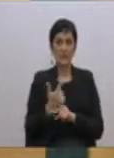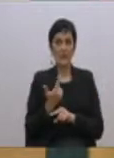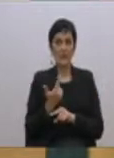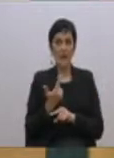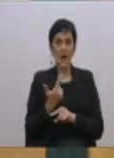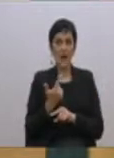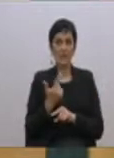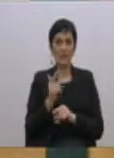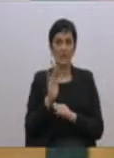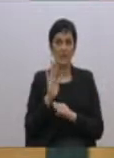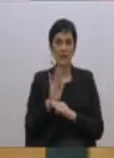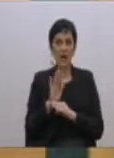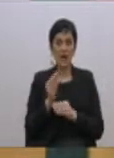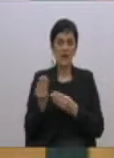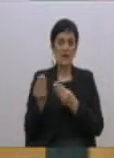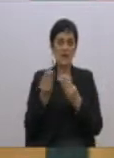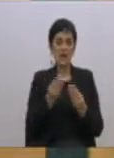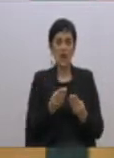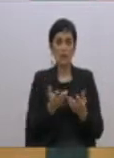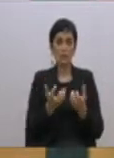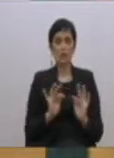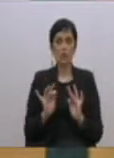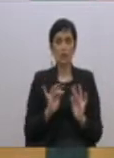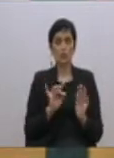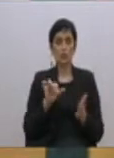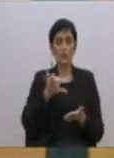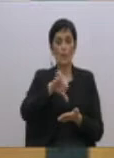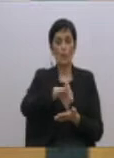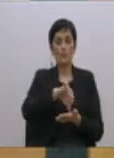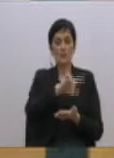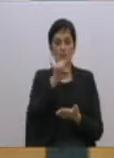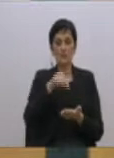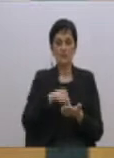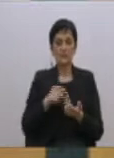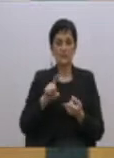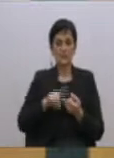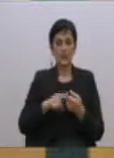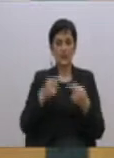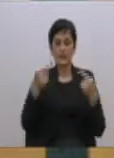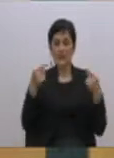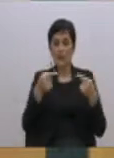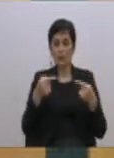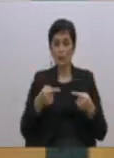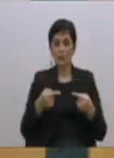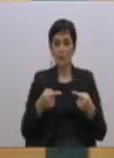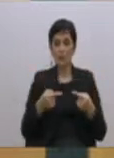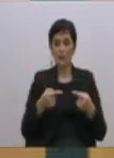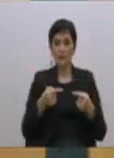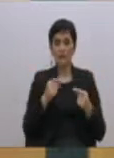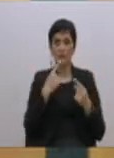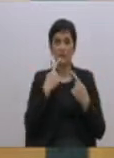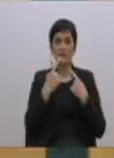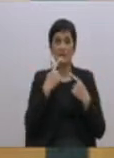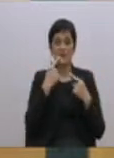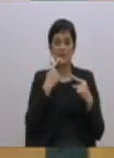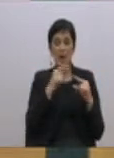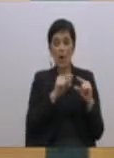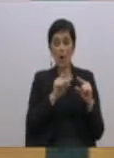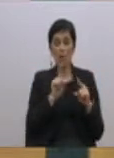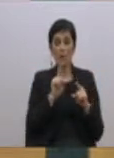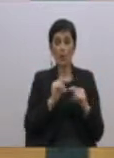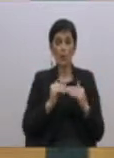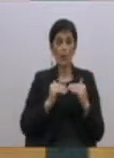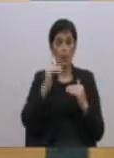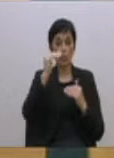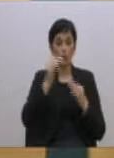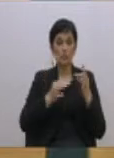Gang argule, bat ardine, bis, mihe, bis procedura și le-au bisakit în dacă și rebit, azusteba. Axaubari, imazare muzenei se